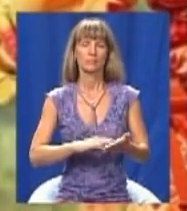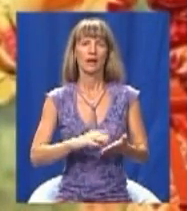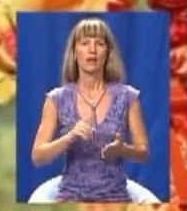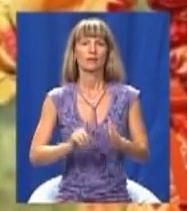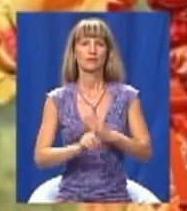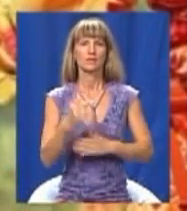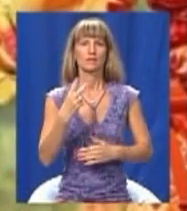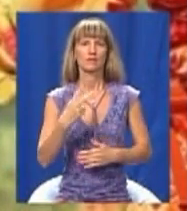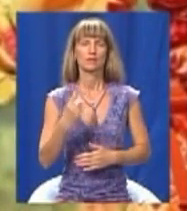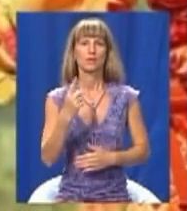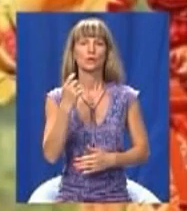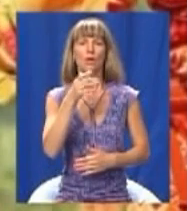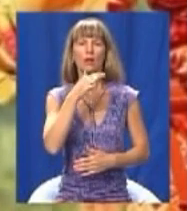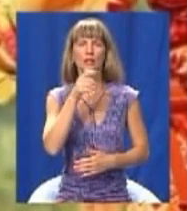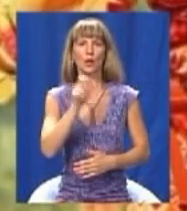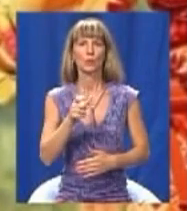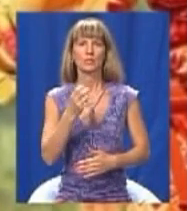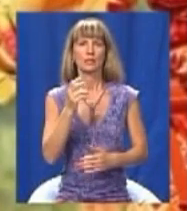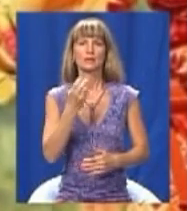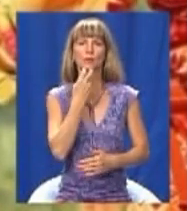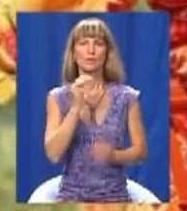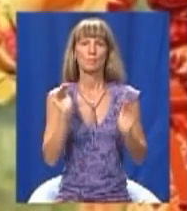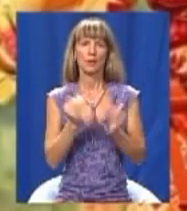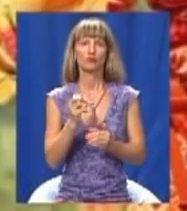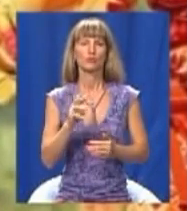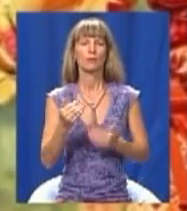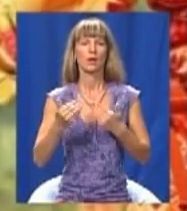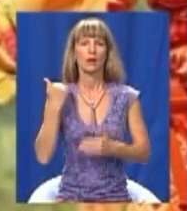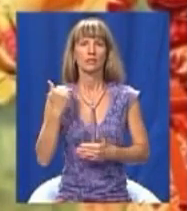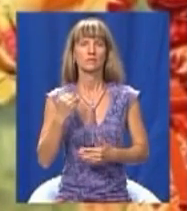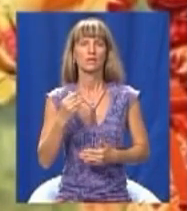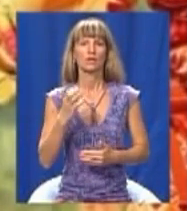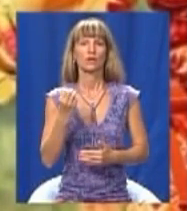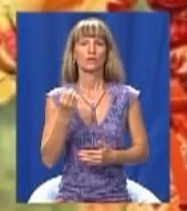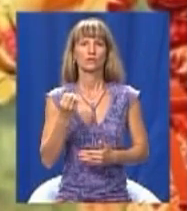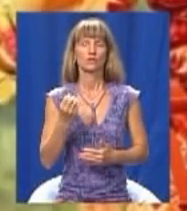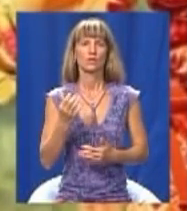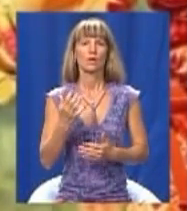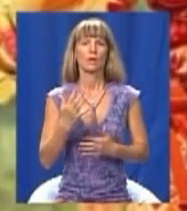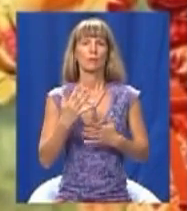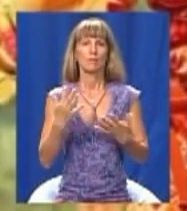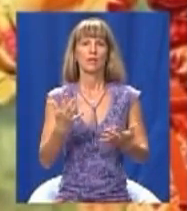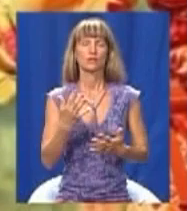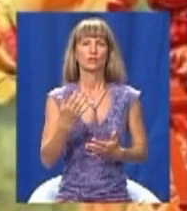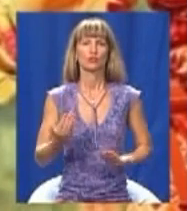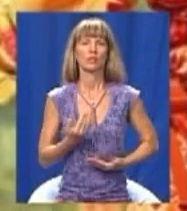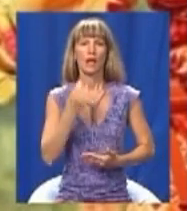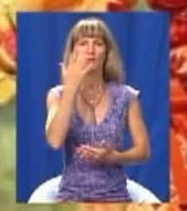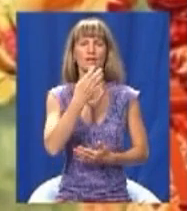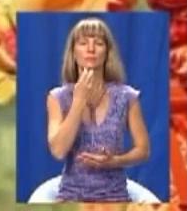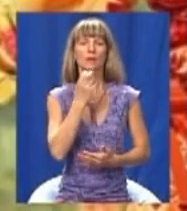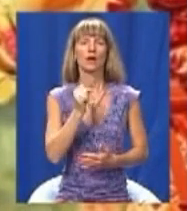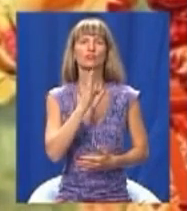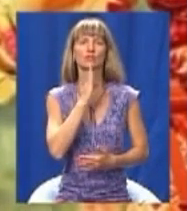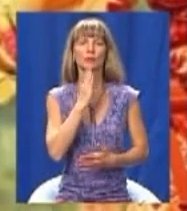століття люди стали сміятися рідше, ніж раніше. Ще виявляється, жителі Африки сміються більше, ніж європейці, а жінки – більше,